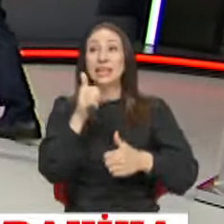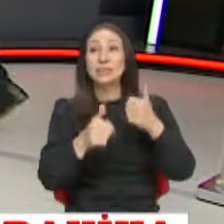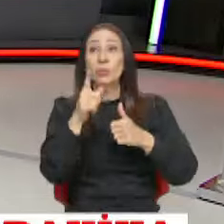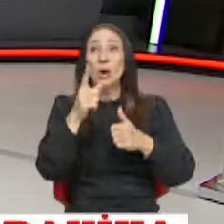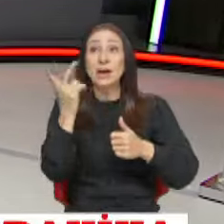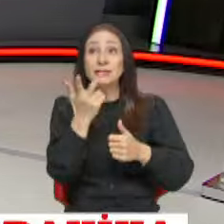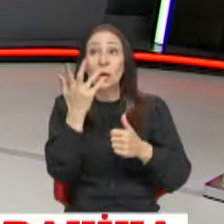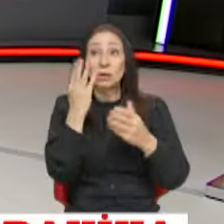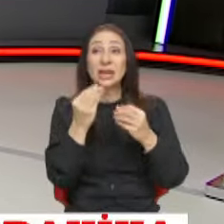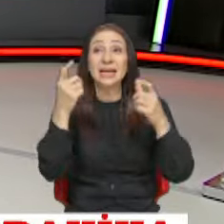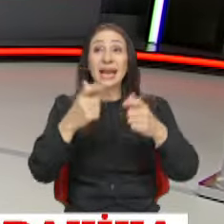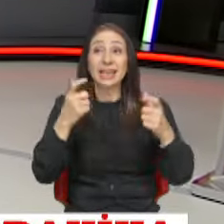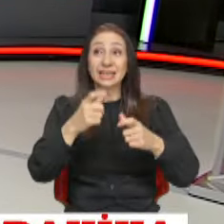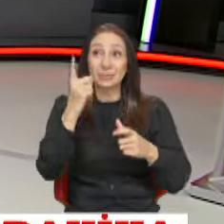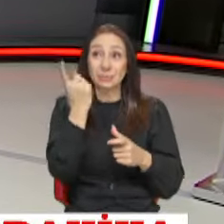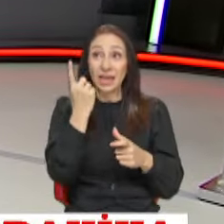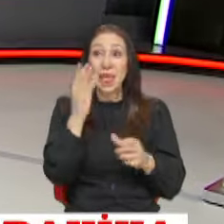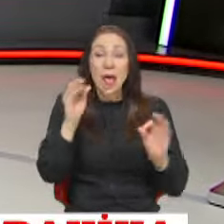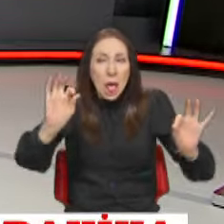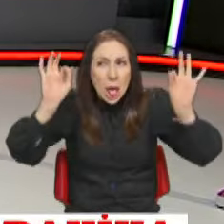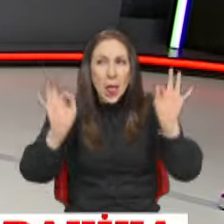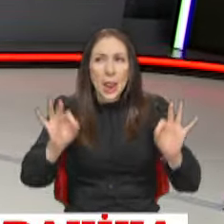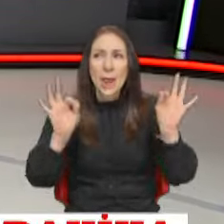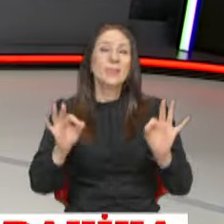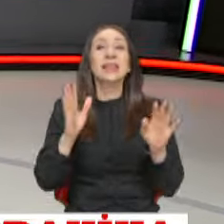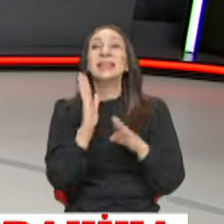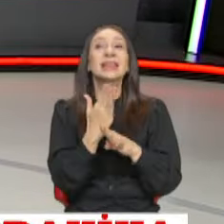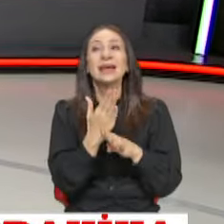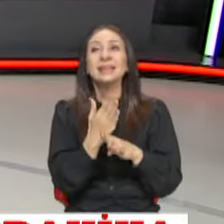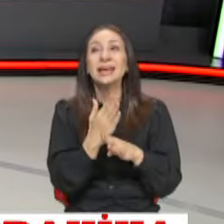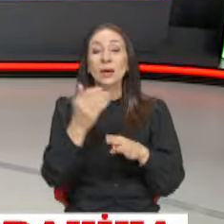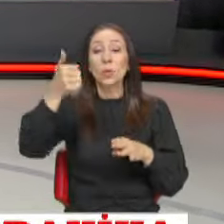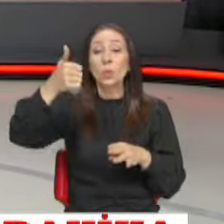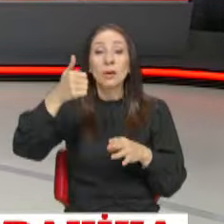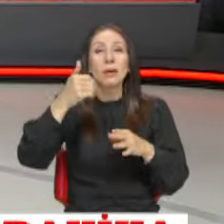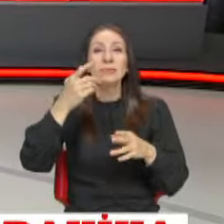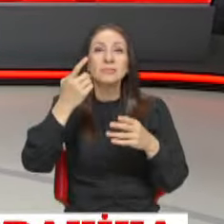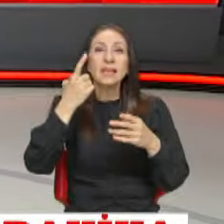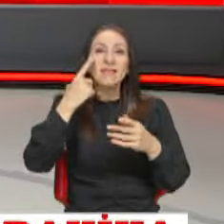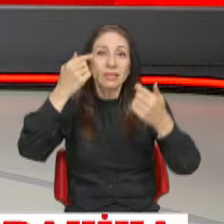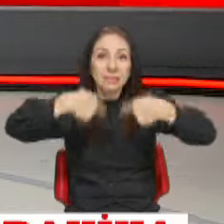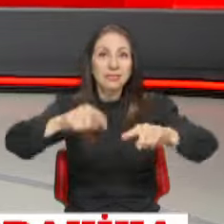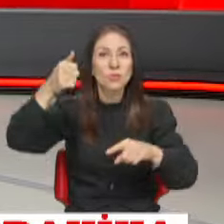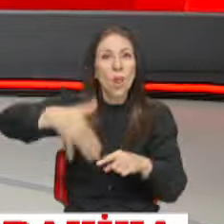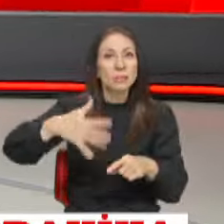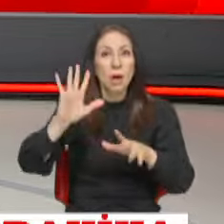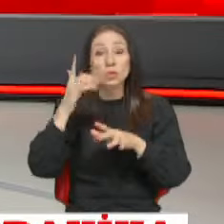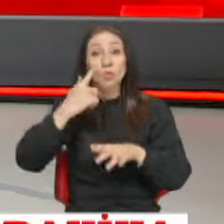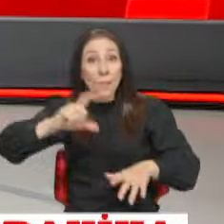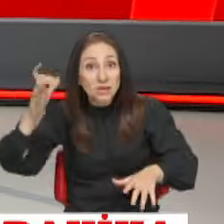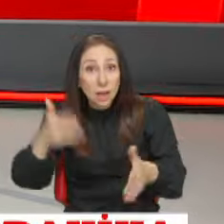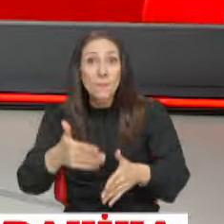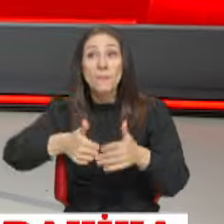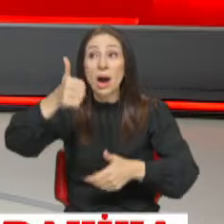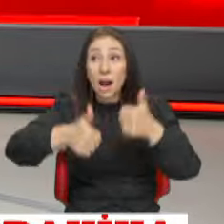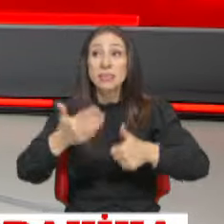kıyasıya geçeceği adreslerden Eee en önemlisi Niye Çünkü kabine Cumhurbaşkanı herkes buradaydı Hatta